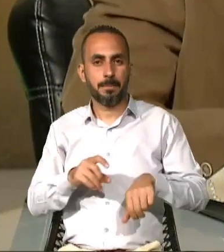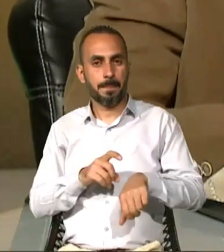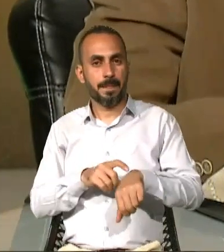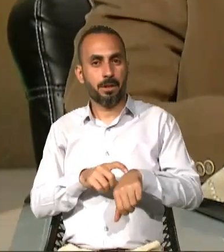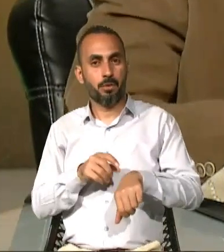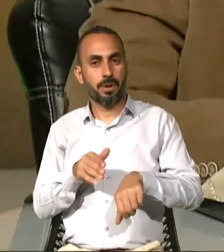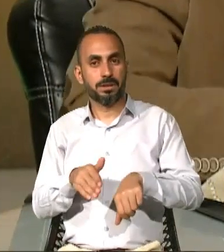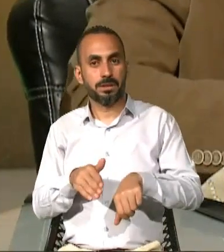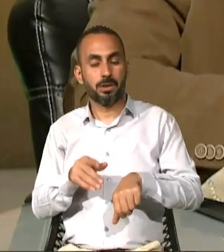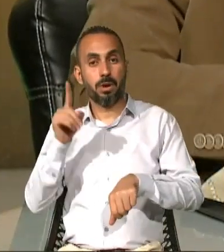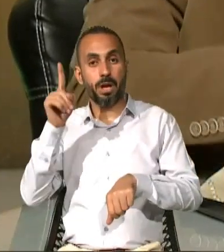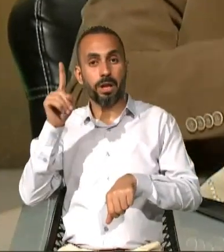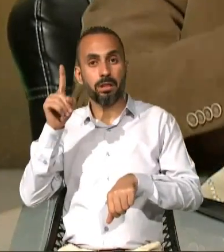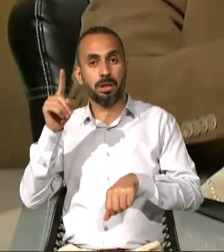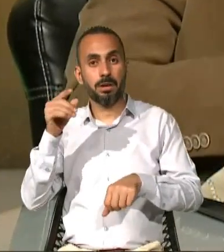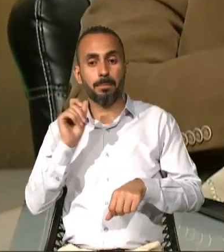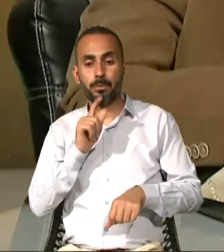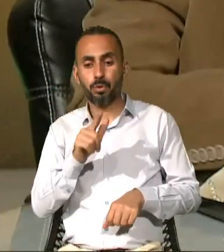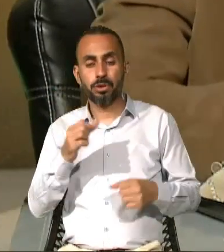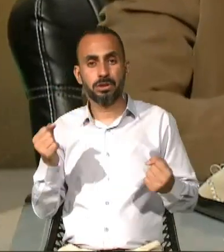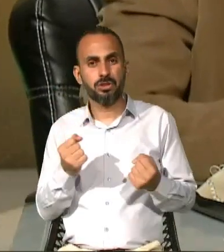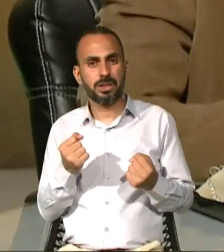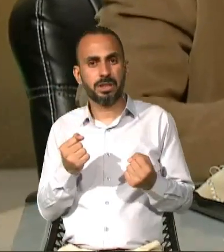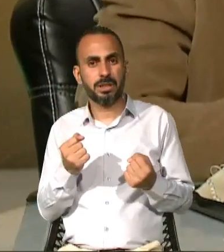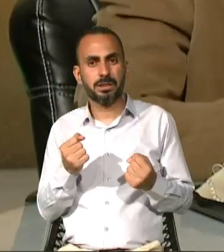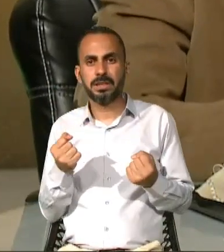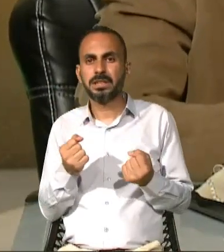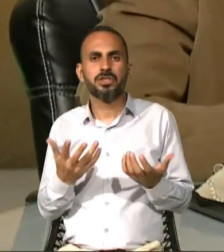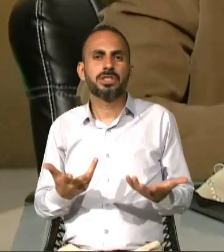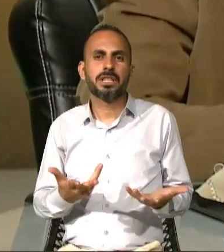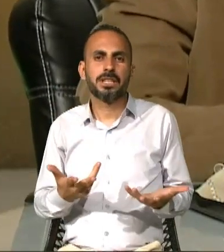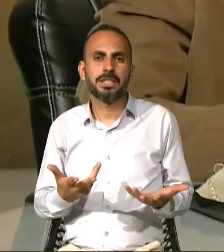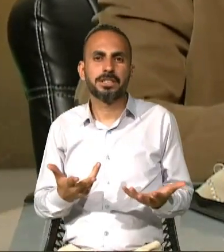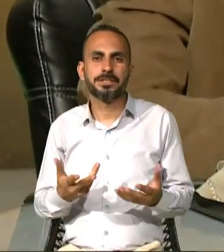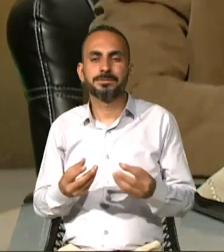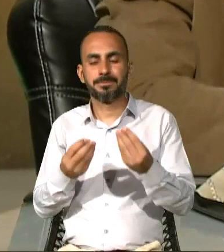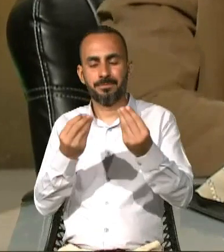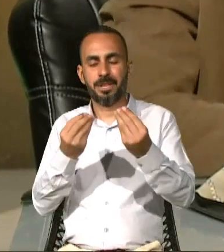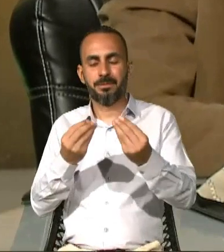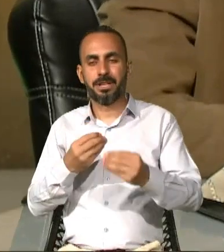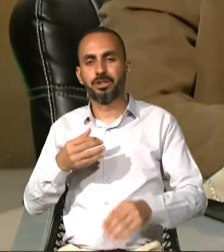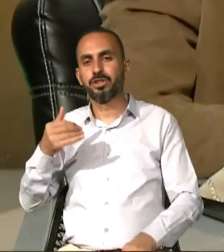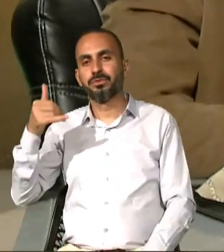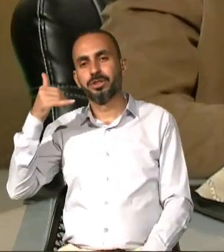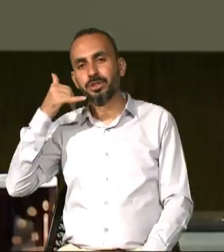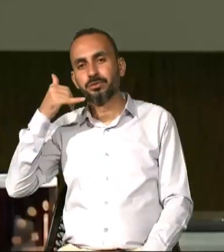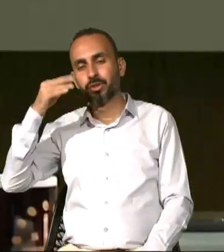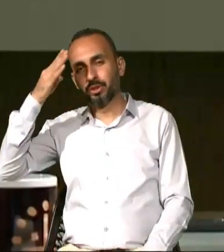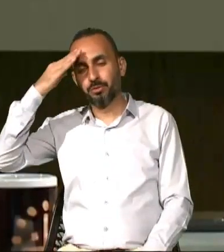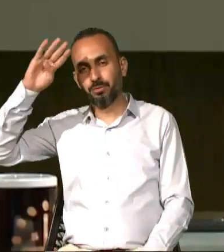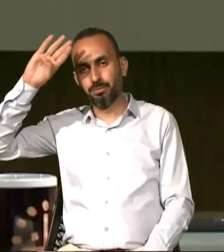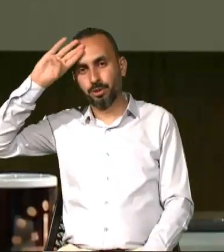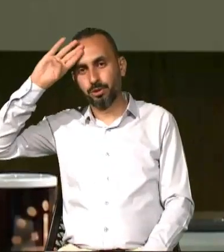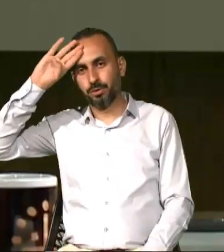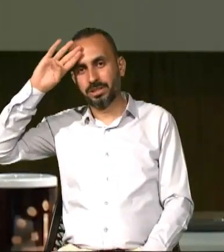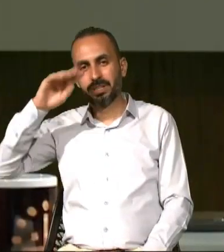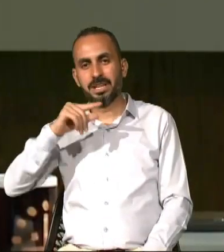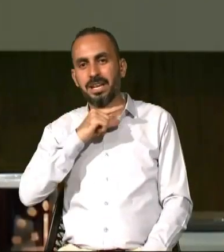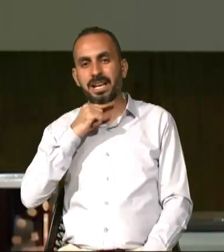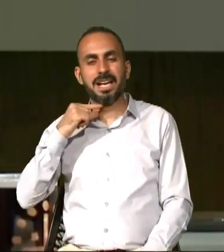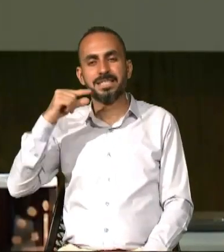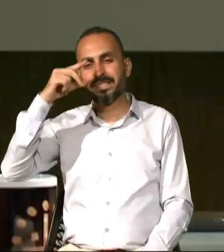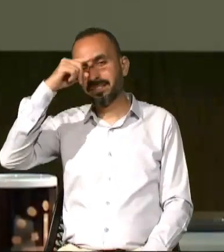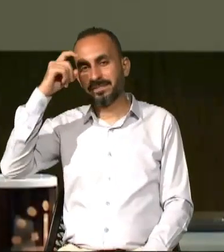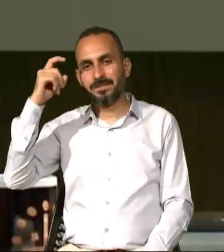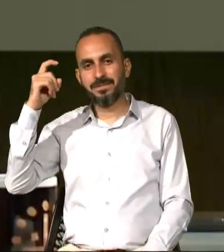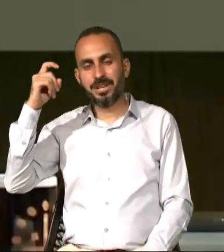اللي بيقدمه الكتاب؟ طيب. ثلاث كلمات لا قبل التشجيع انا في تليفون من استراليا جميل عشان ده دوري وكده طبعا الاسيس فرج اهلا